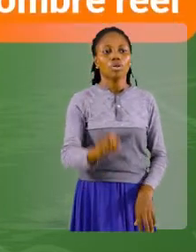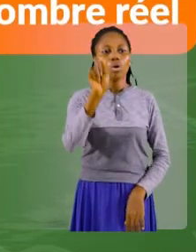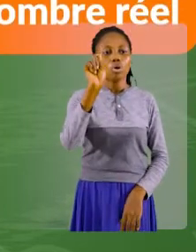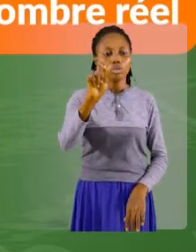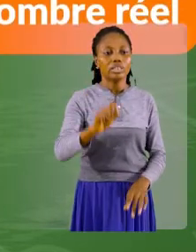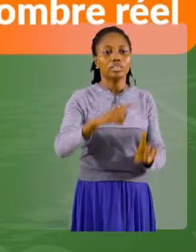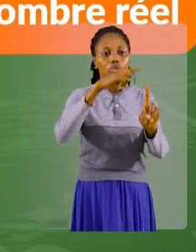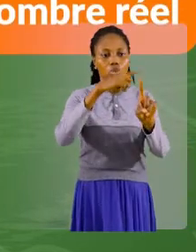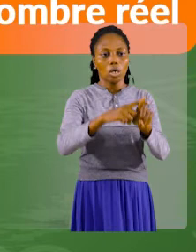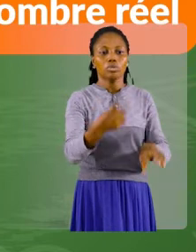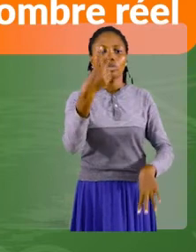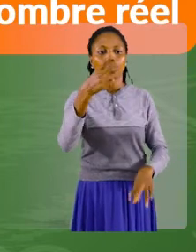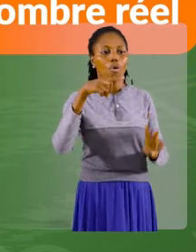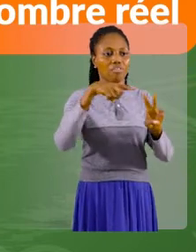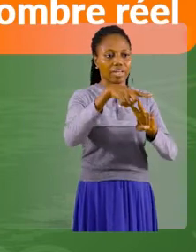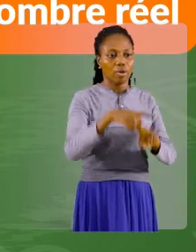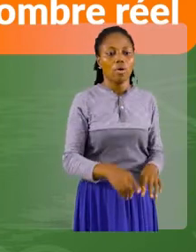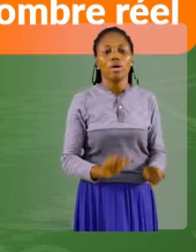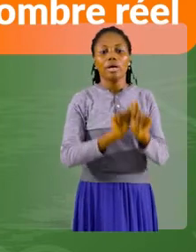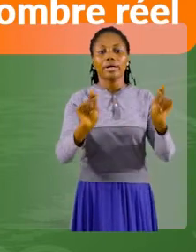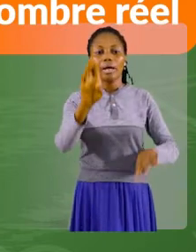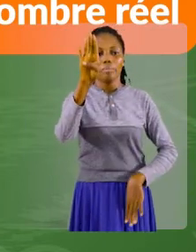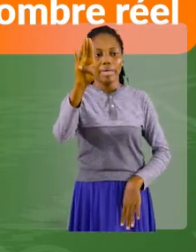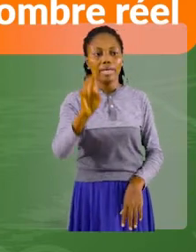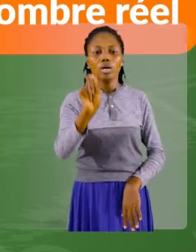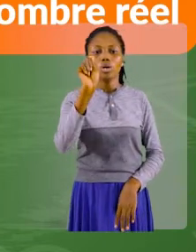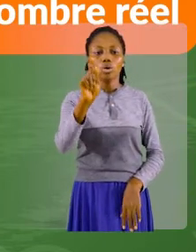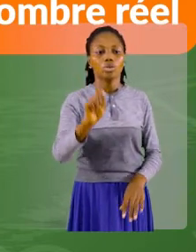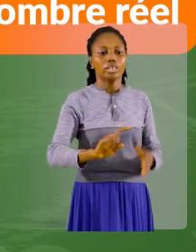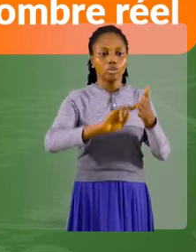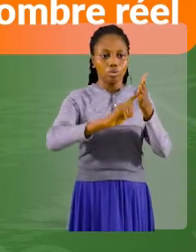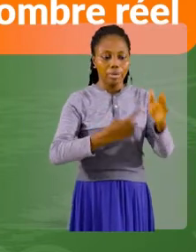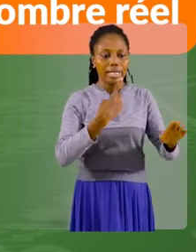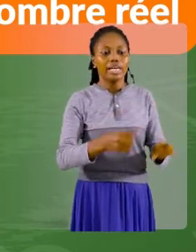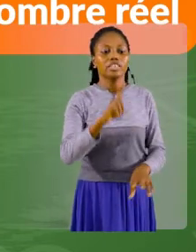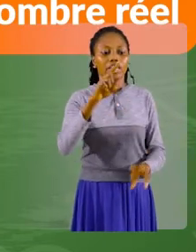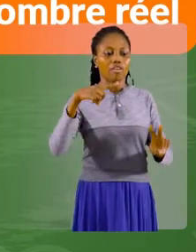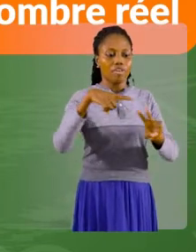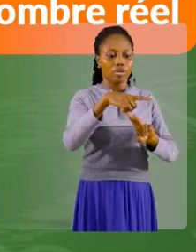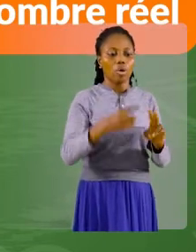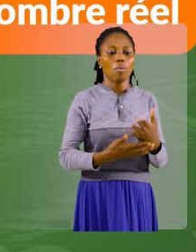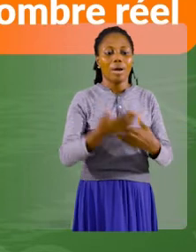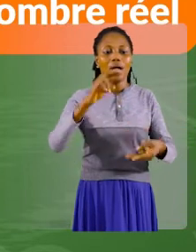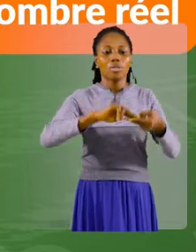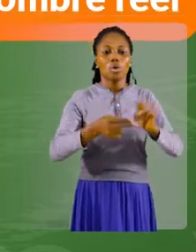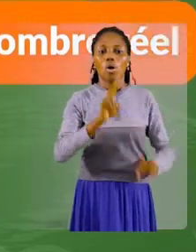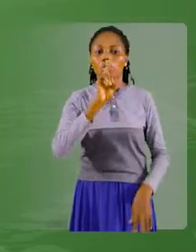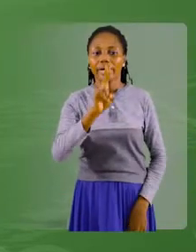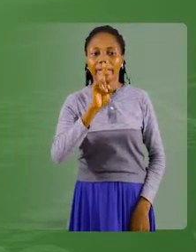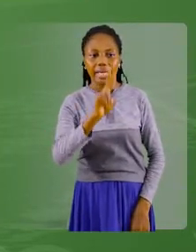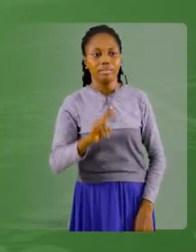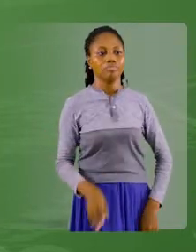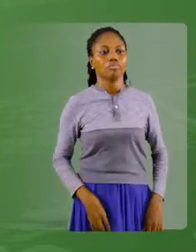B, coordonnées du produit d'un vecteur par un nombre réel. Et nous allons passer à des exercices de